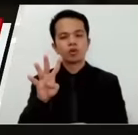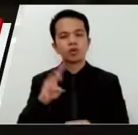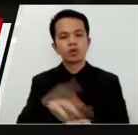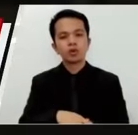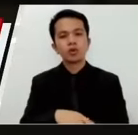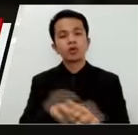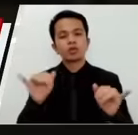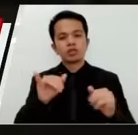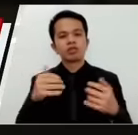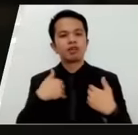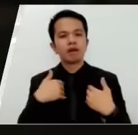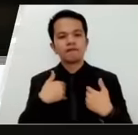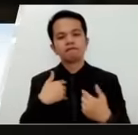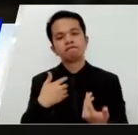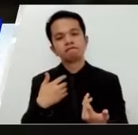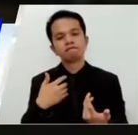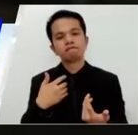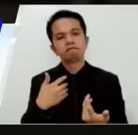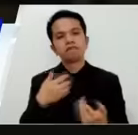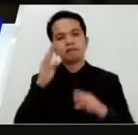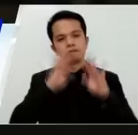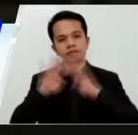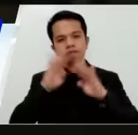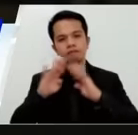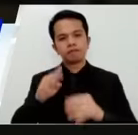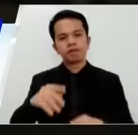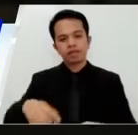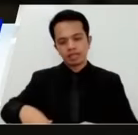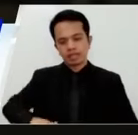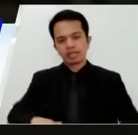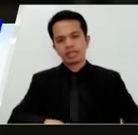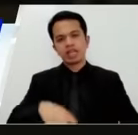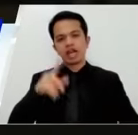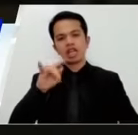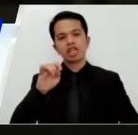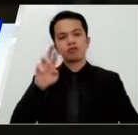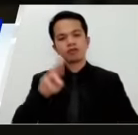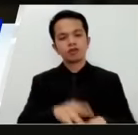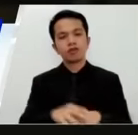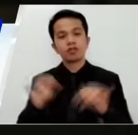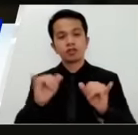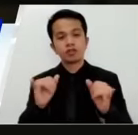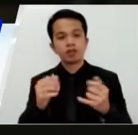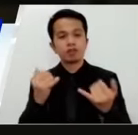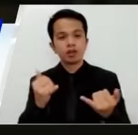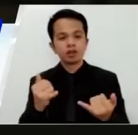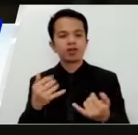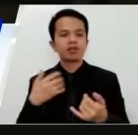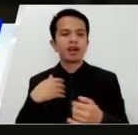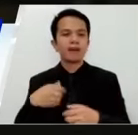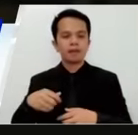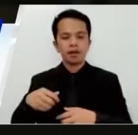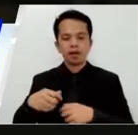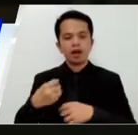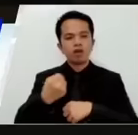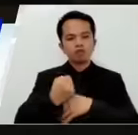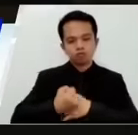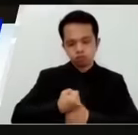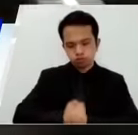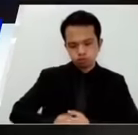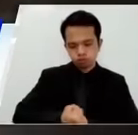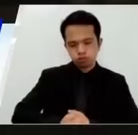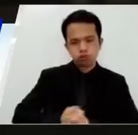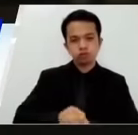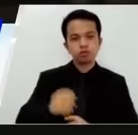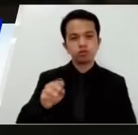siyang problem sa liver. Then ito lang po, nagpa-abdomen CT scan kami. Ang